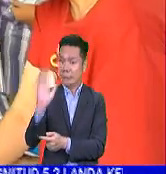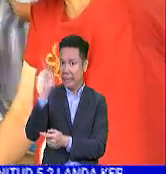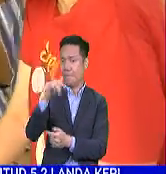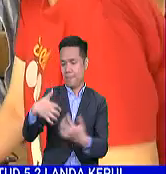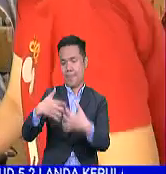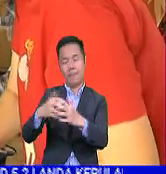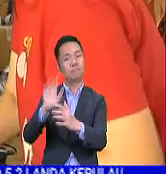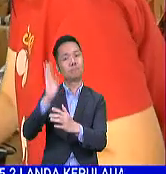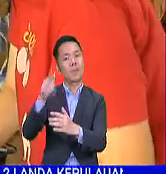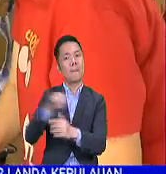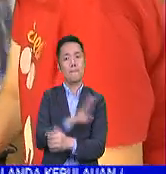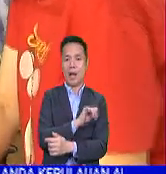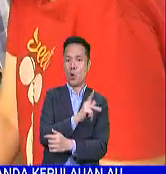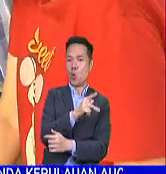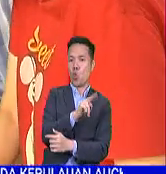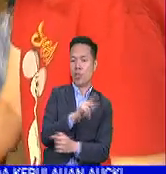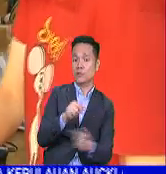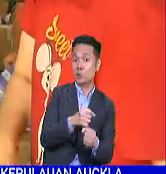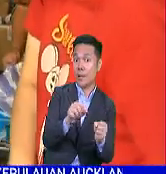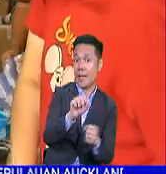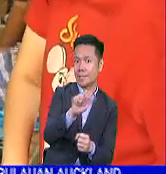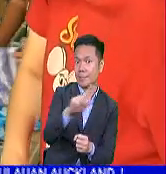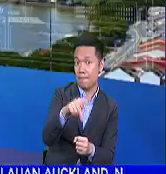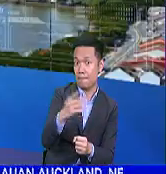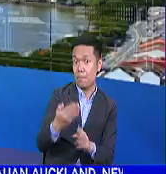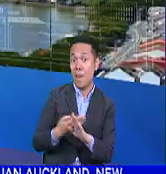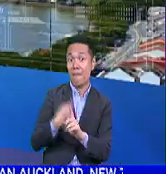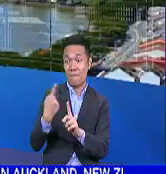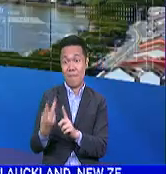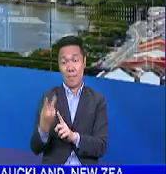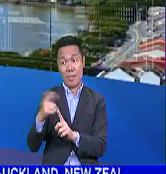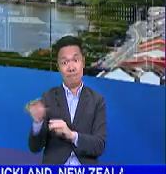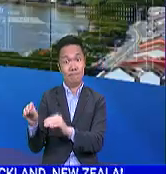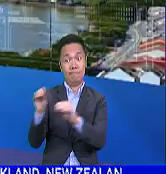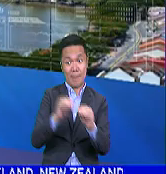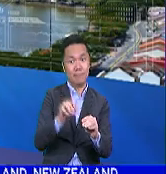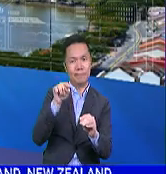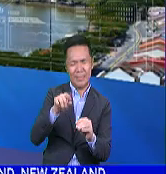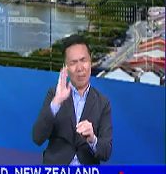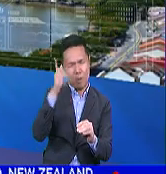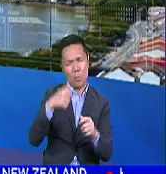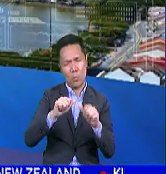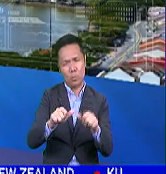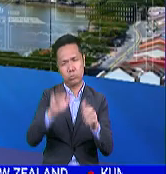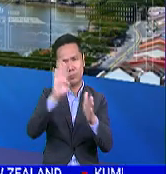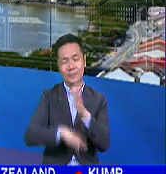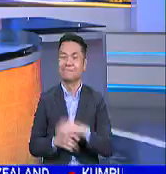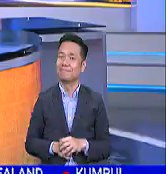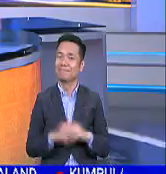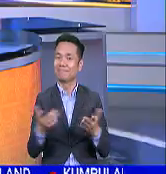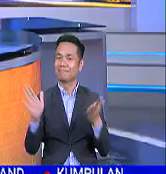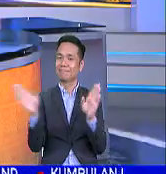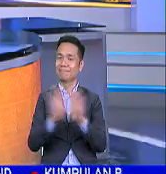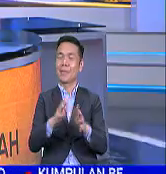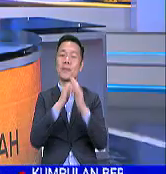penempatan semula Bakun Sungai Asap pada bulan Februari ini. Baik, sekian berita dari Sarawak. Selamat Tahun Baru Cina